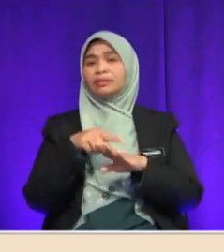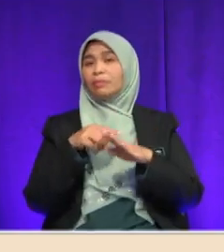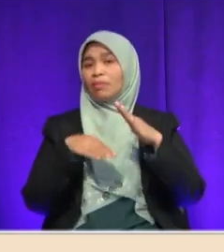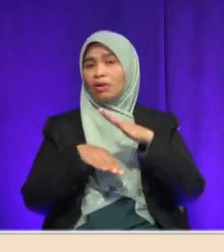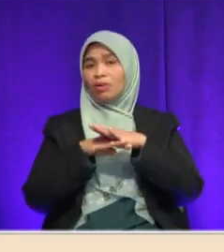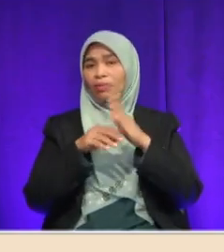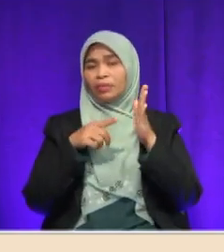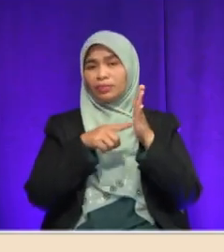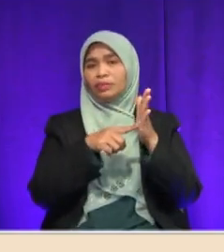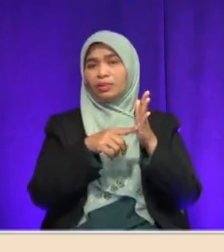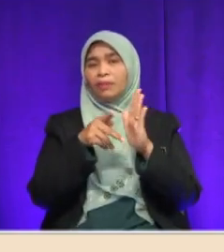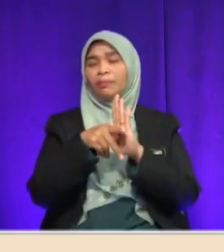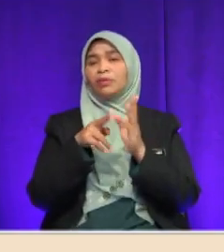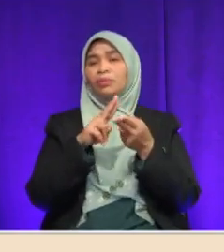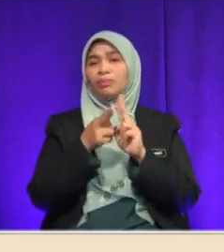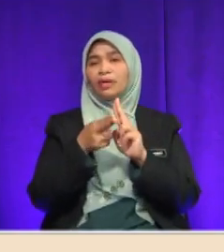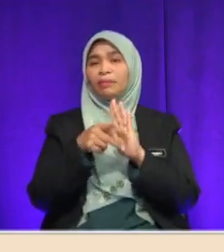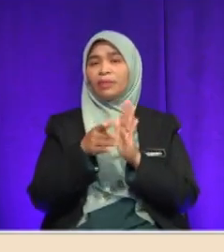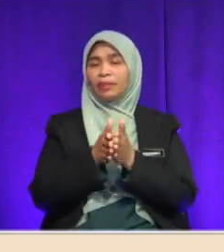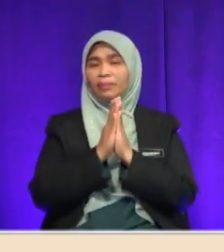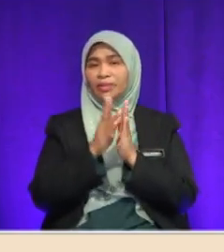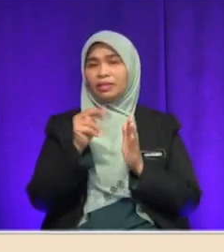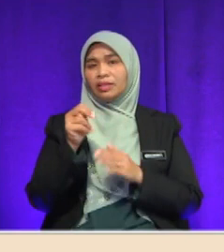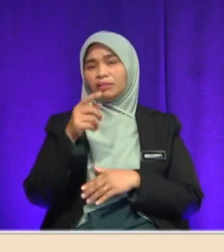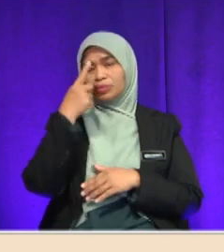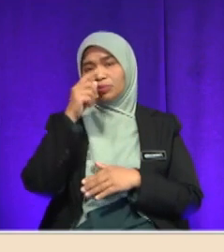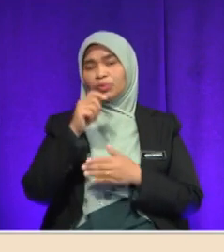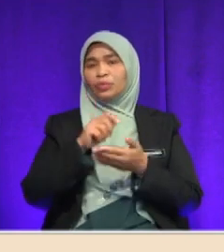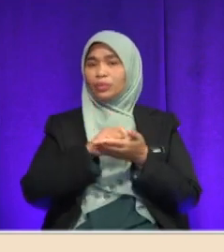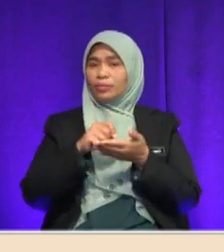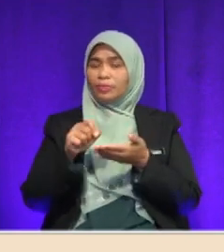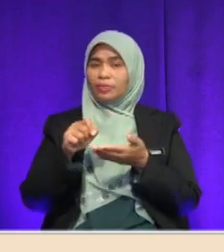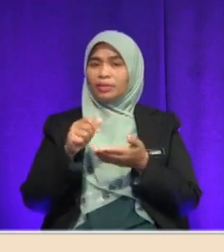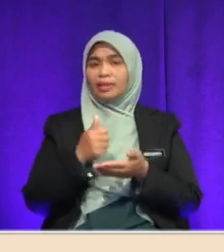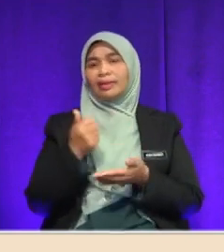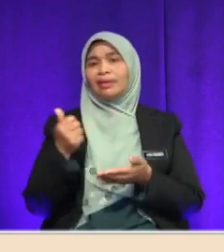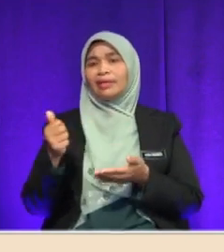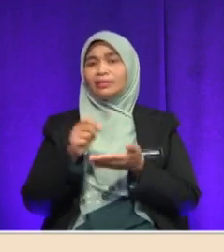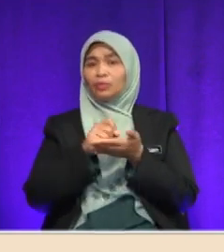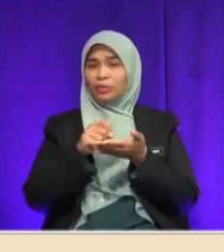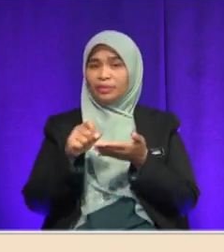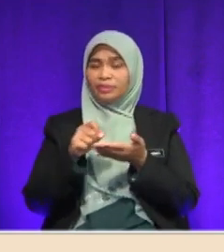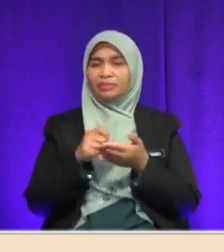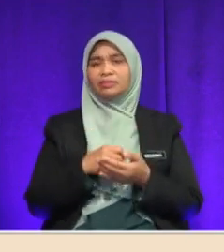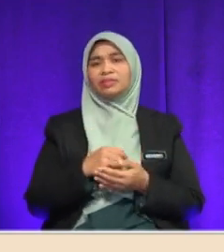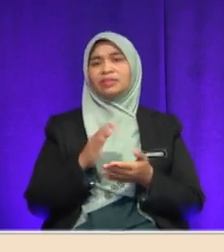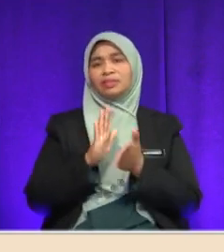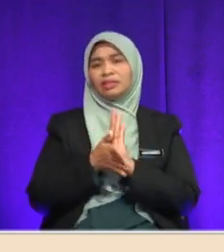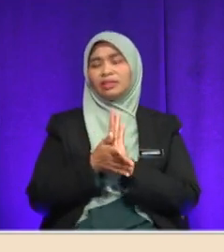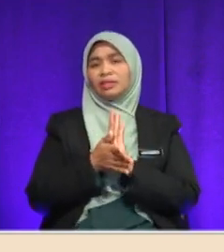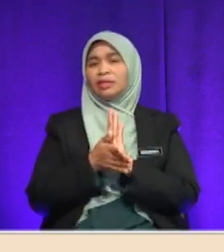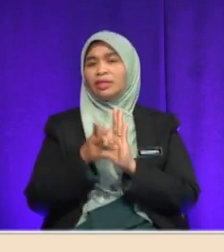permintaan perubahan permintaan bagi alat tulis. Okey, berlaku pergerakan kelok ke kiri. Anak